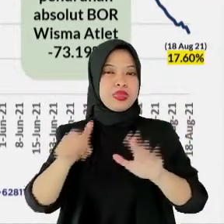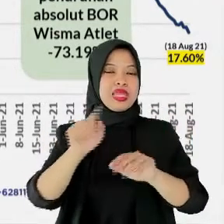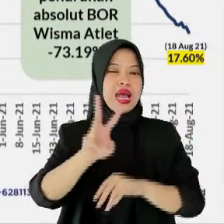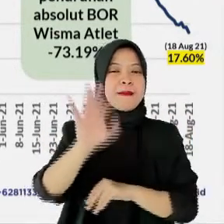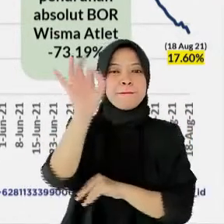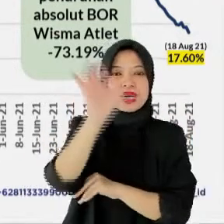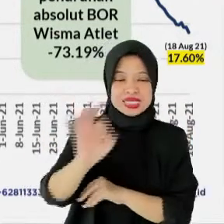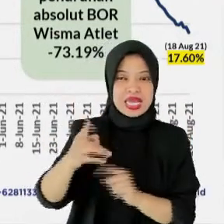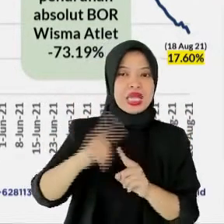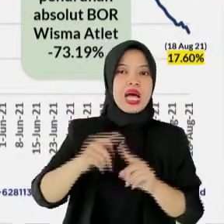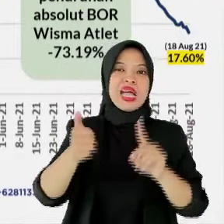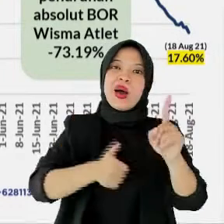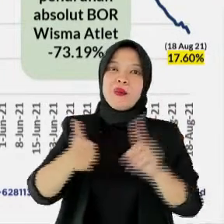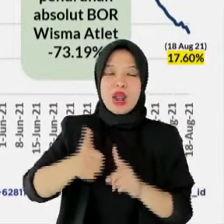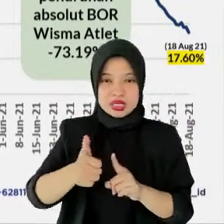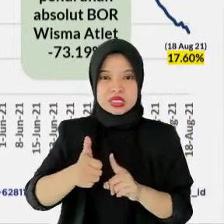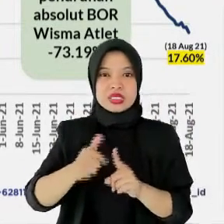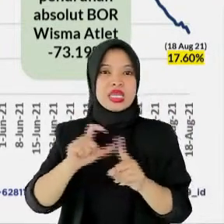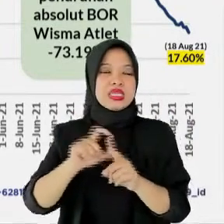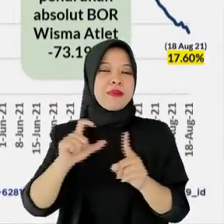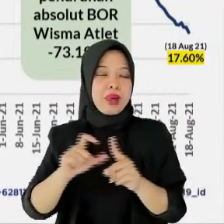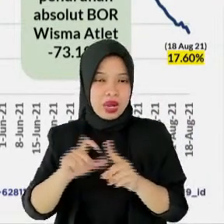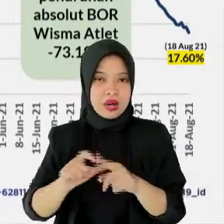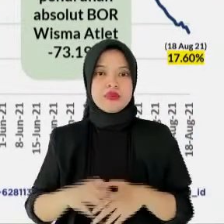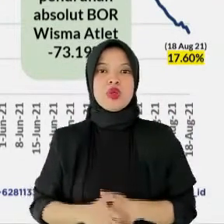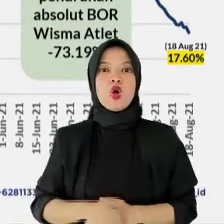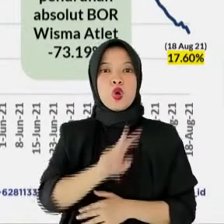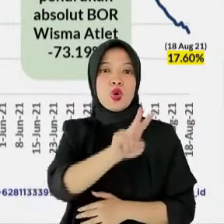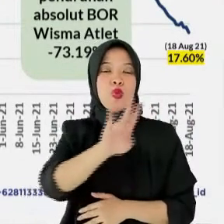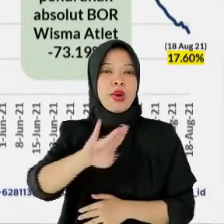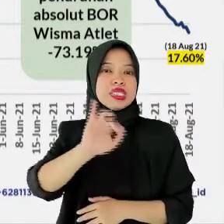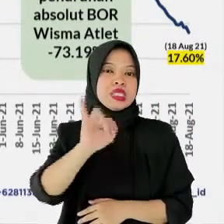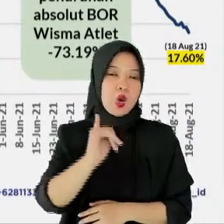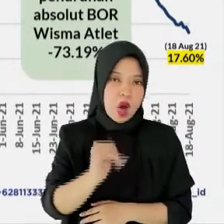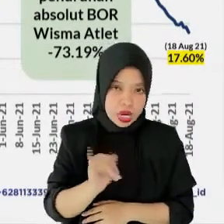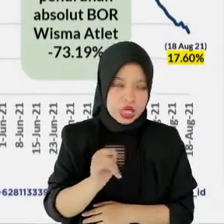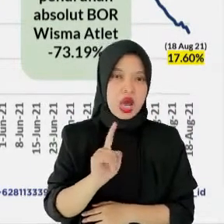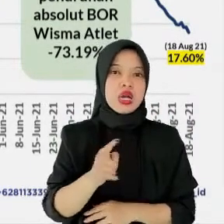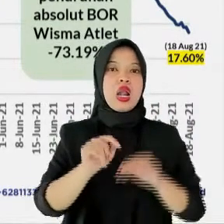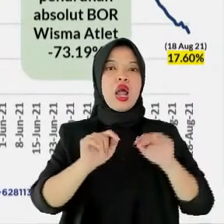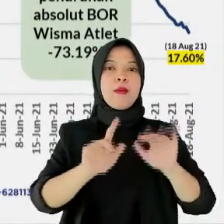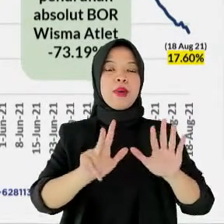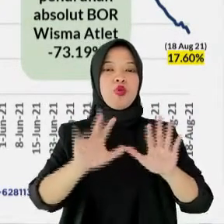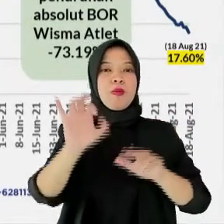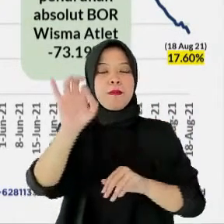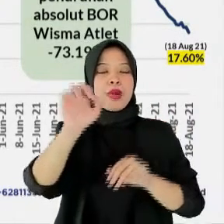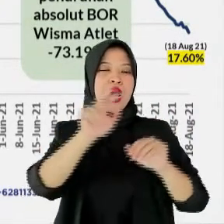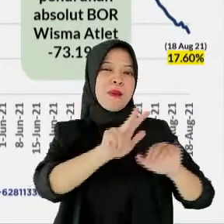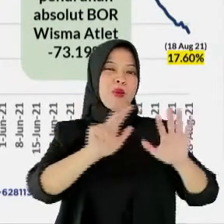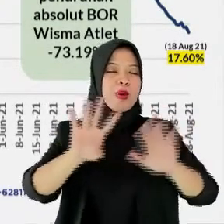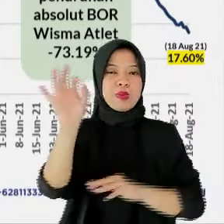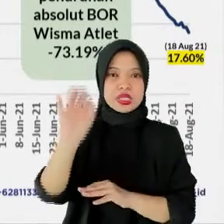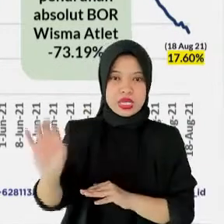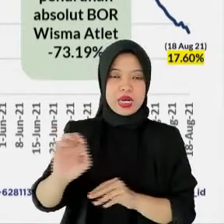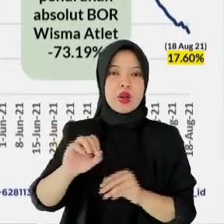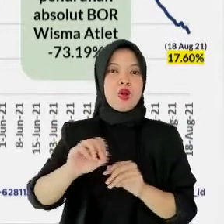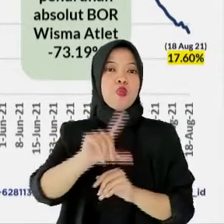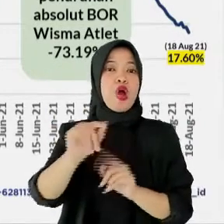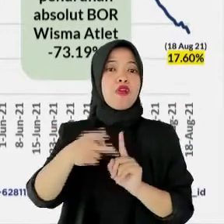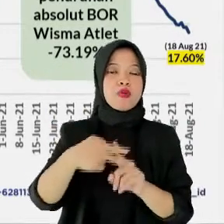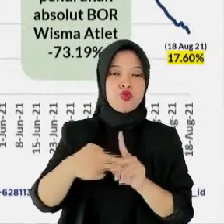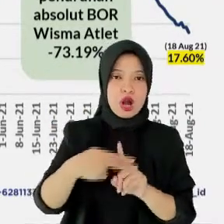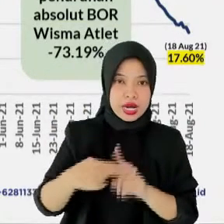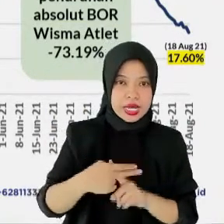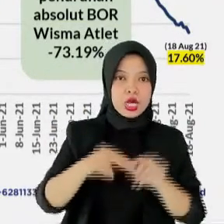88,63%. Ini di tanggal 16 Desember. Kemudian 24 Januari juga menyentuh angka 84%. Kemudian di Februari sampai